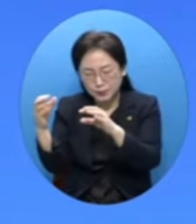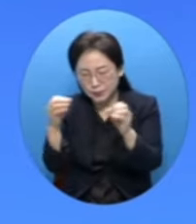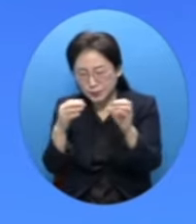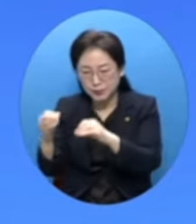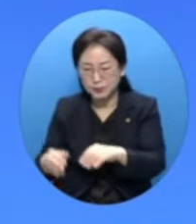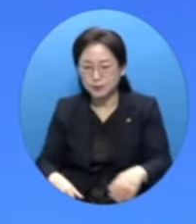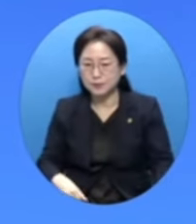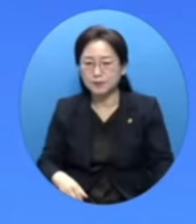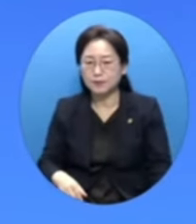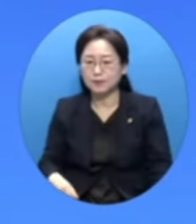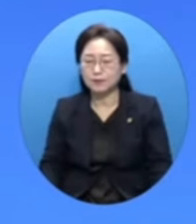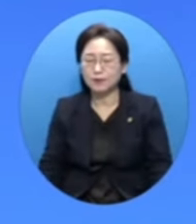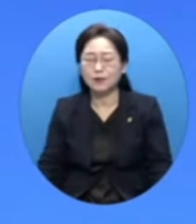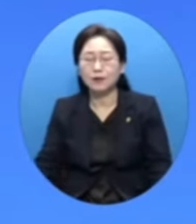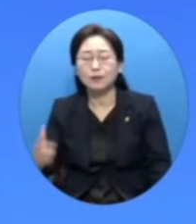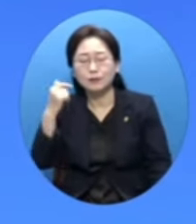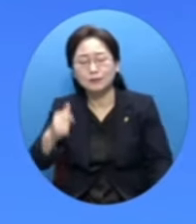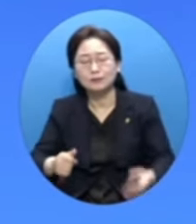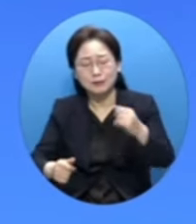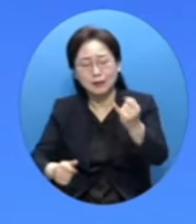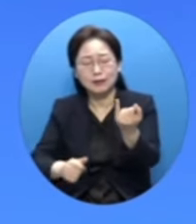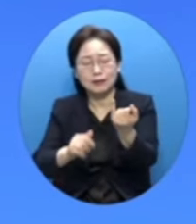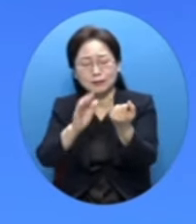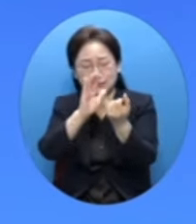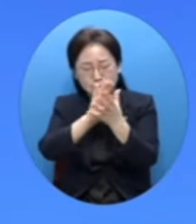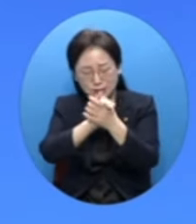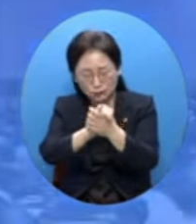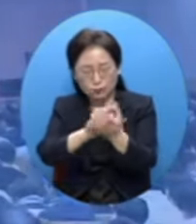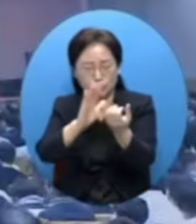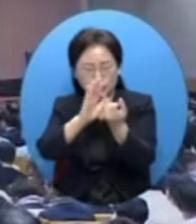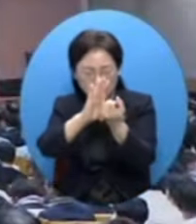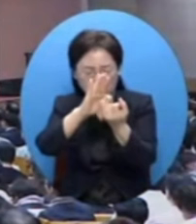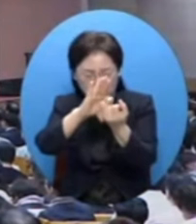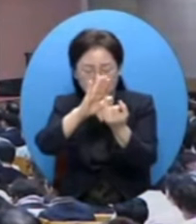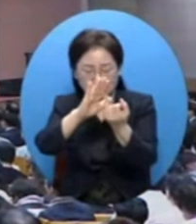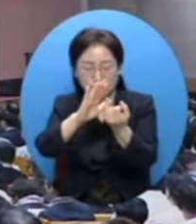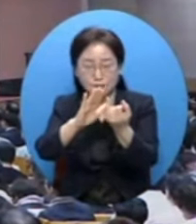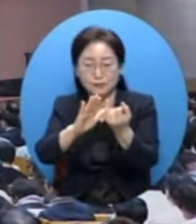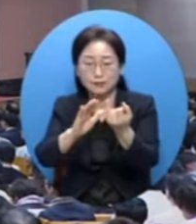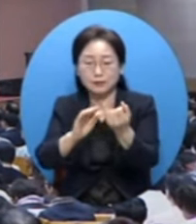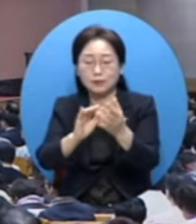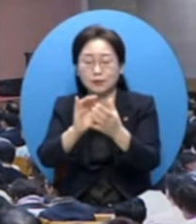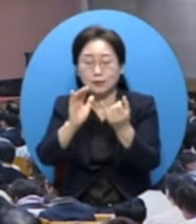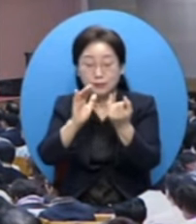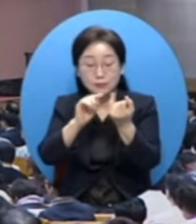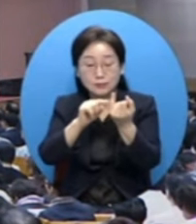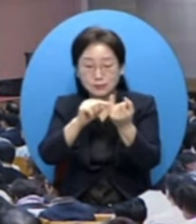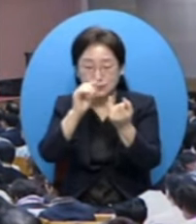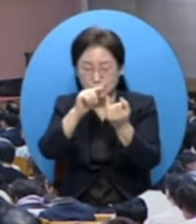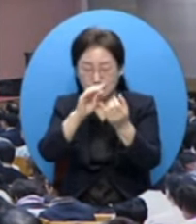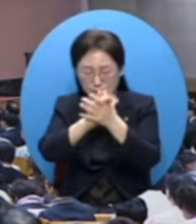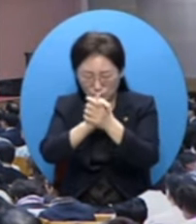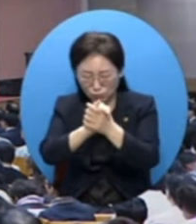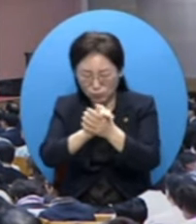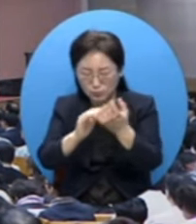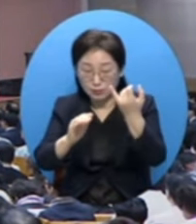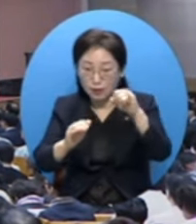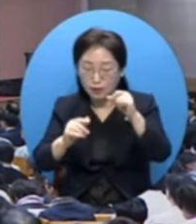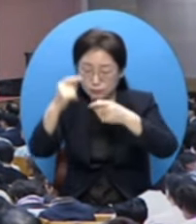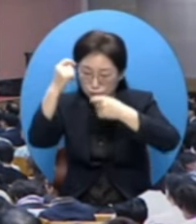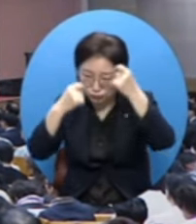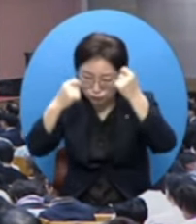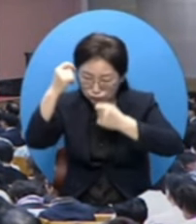꼭 목사님이 딸을 붙잡고 마지막에 기도로 대화를 마무리했습니다. 기도를 하고 나면 딸도 울고